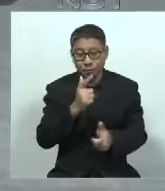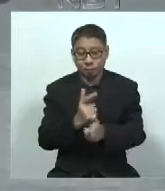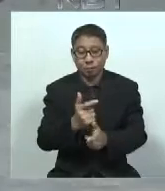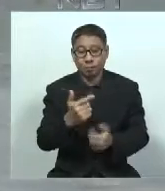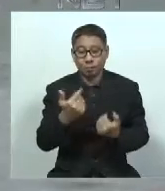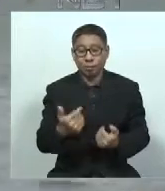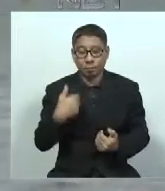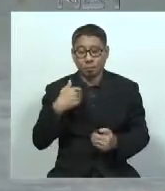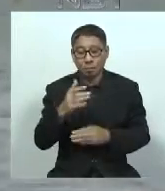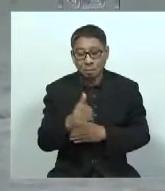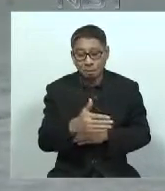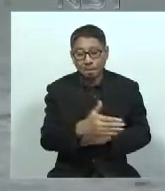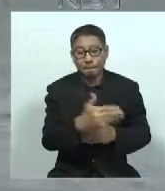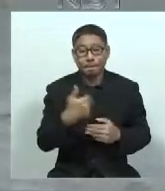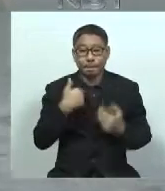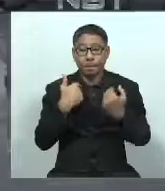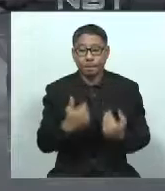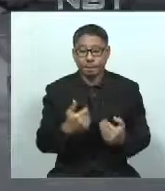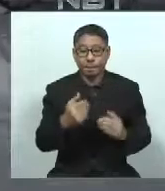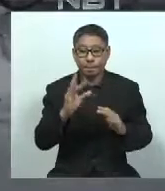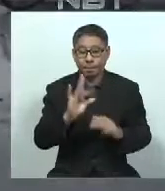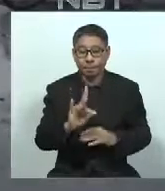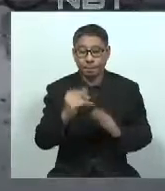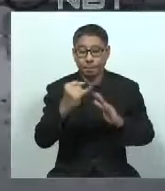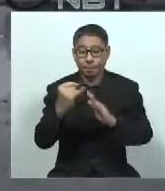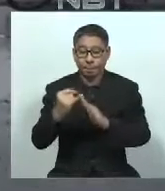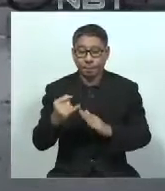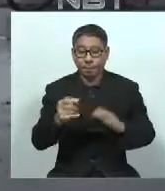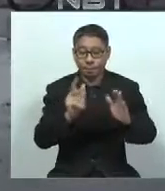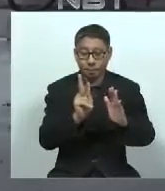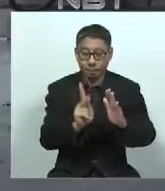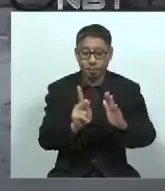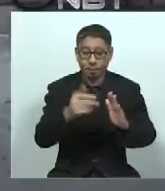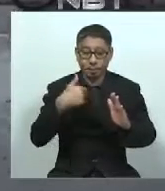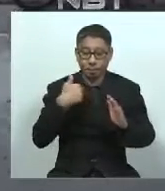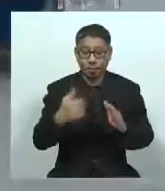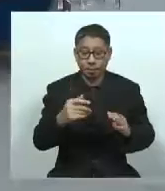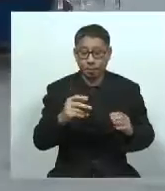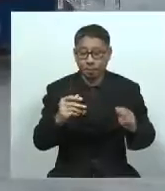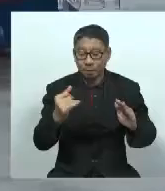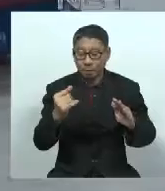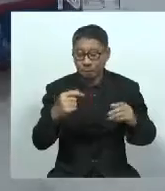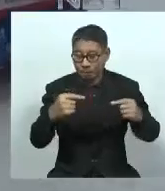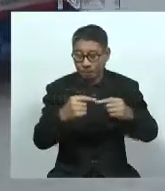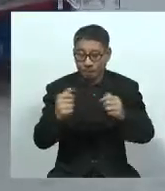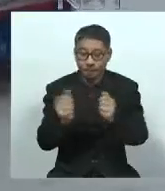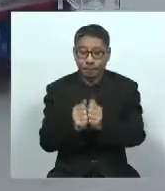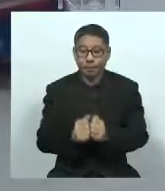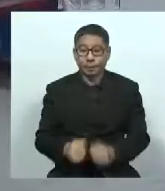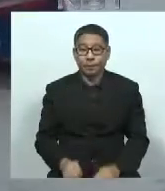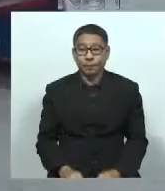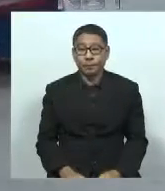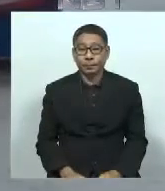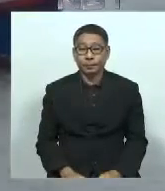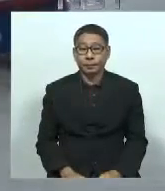อนในที่จับปลาน้ำบางส่วนของพื้นที่8จังหวัดอ่าวไทยรูปตัวกอตามความเหมาะสมของแต่ละพื้นที่ครับ